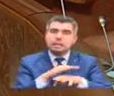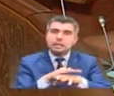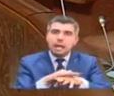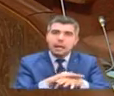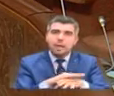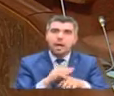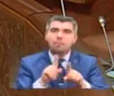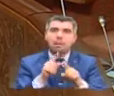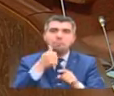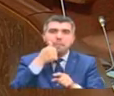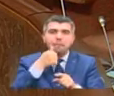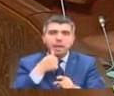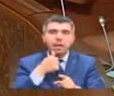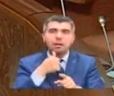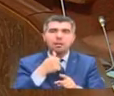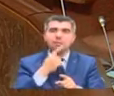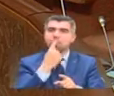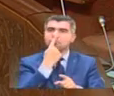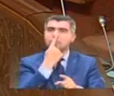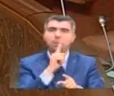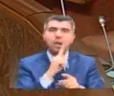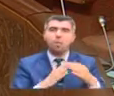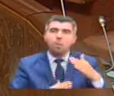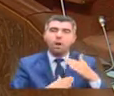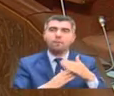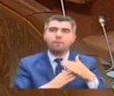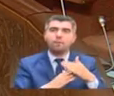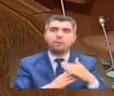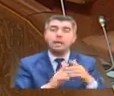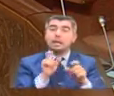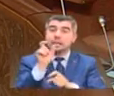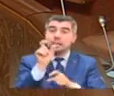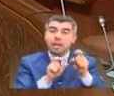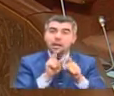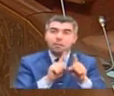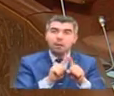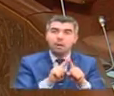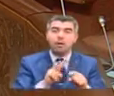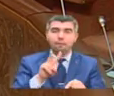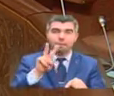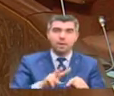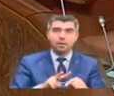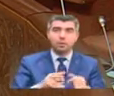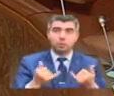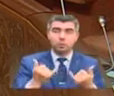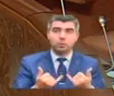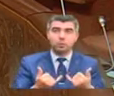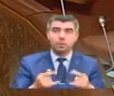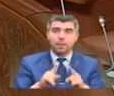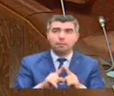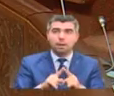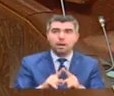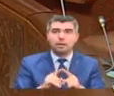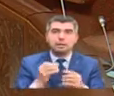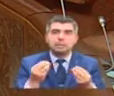كيحارب الغش. إذا خاصين نديرو الثقة في المواطن ديالنا، أن المواطن فعلا إلا حملناه معانا المسؤولية، ماشي نحملوه